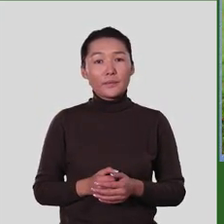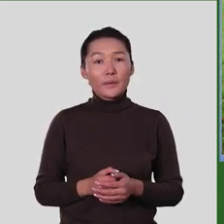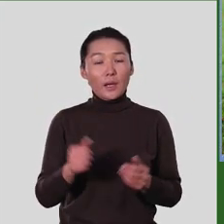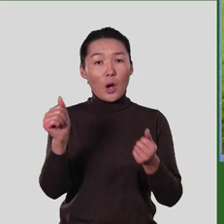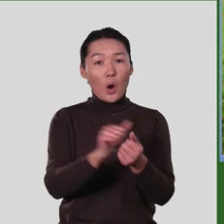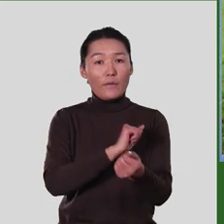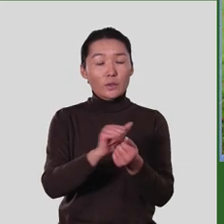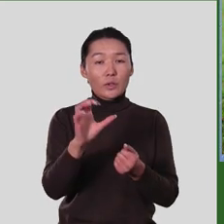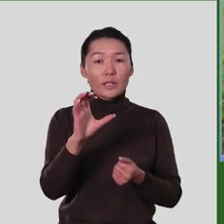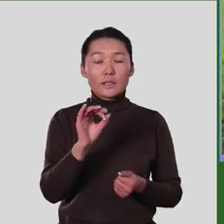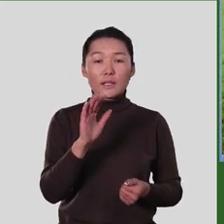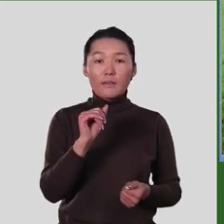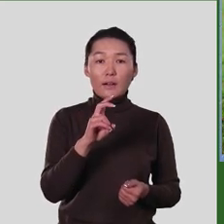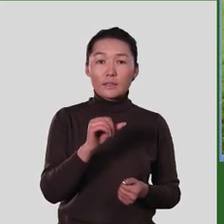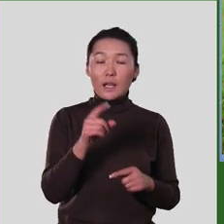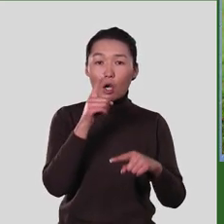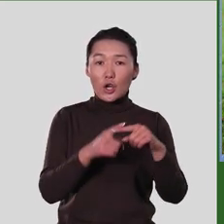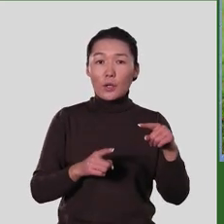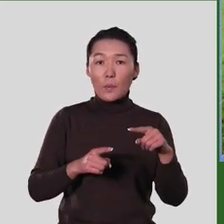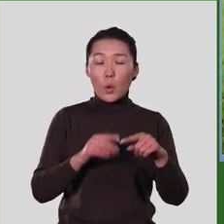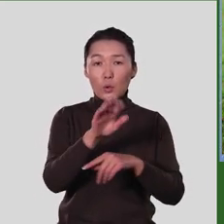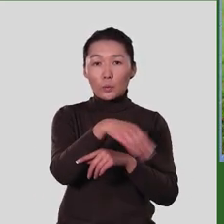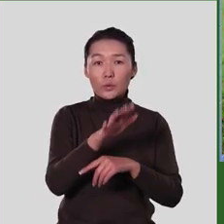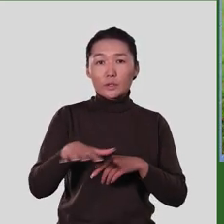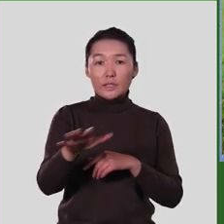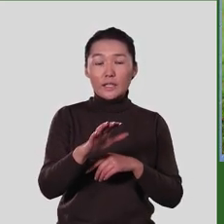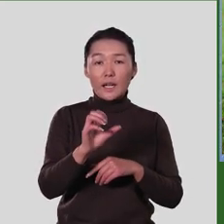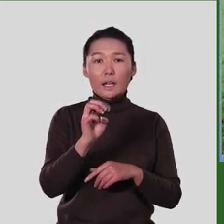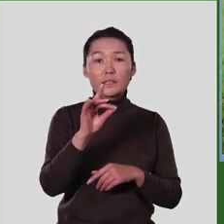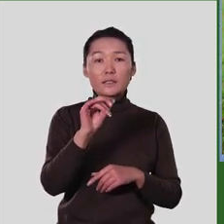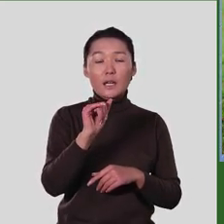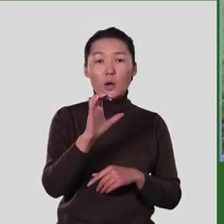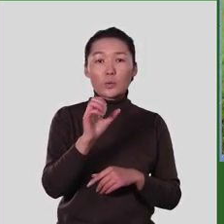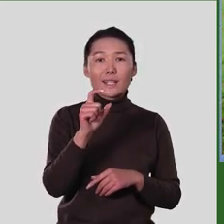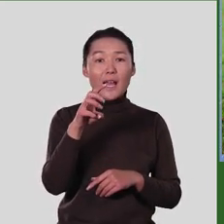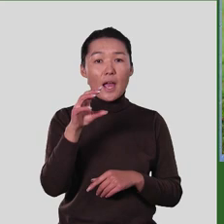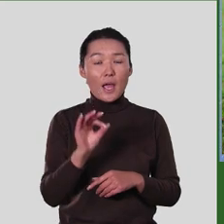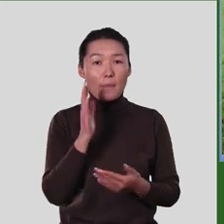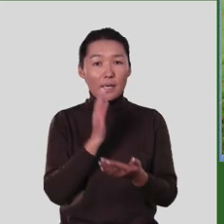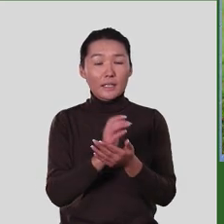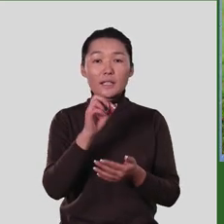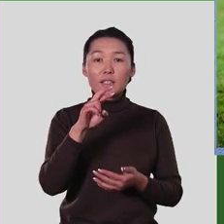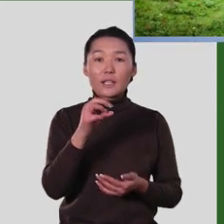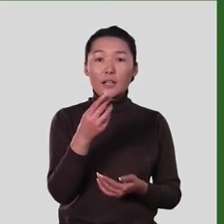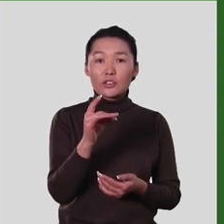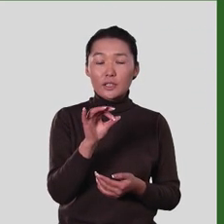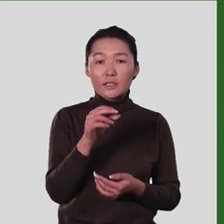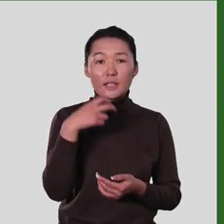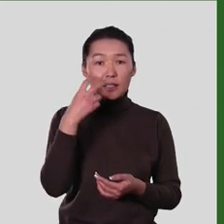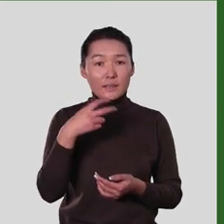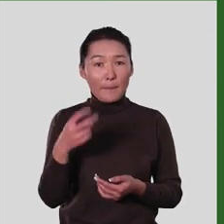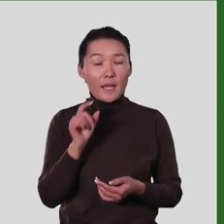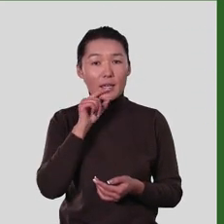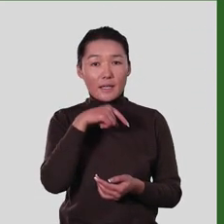сухих саваннах и полупустынях страус эму. Есть ящерицы, ядовитые змеи. В